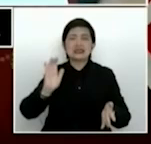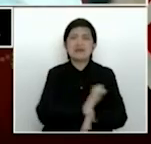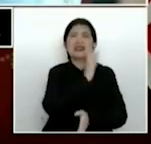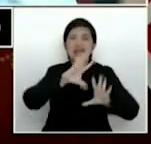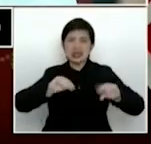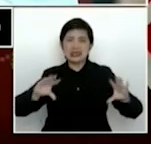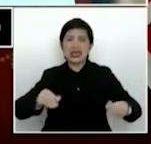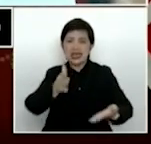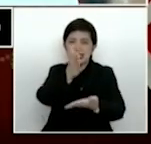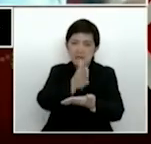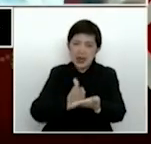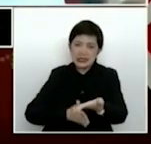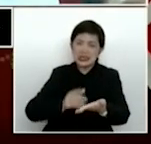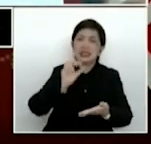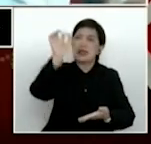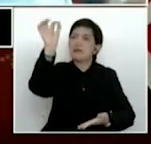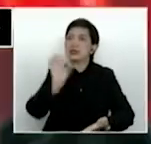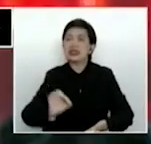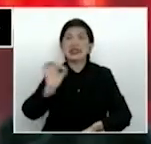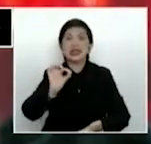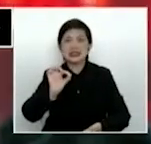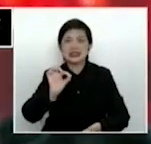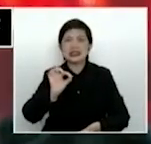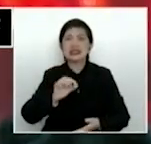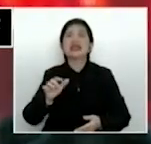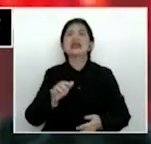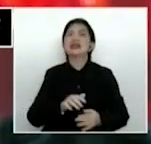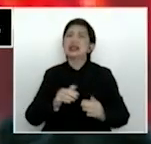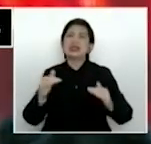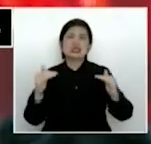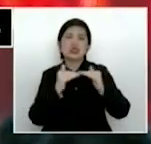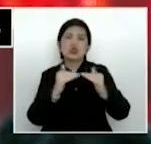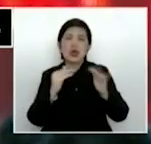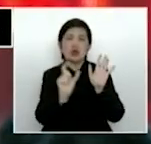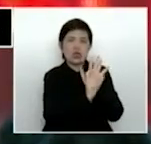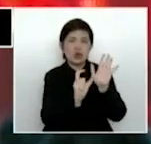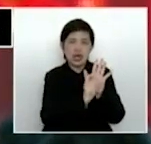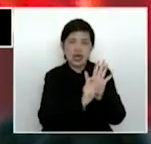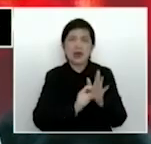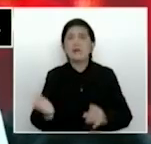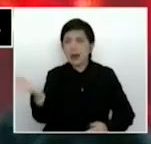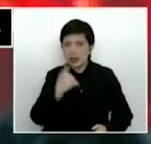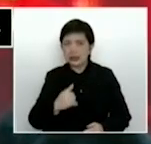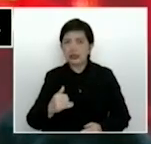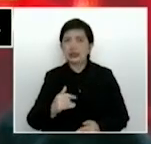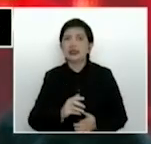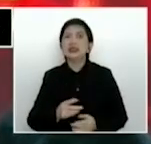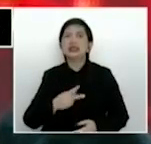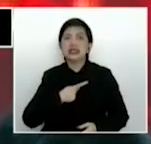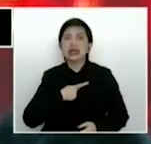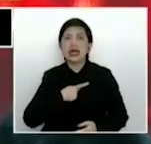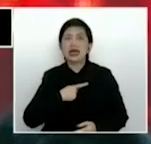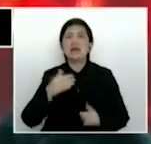persentase yang diharapkan dan diinginkan oleh perundang-undangan oleh sebab itu Mari kita kembali menjaga